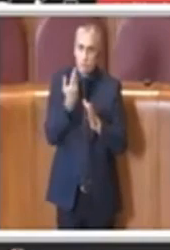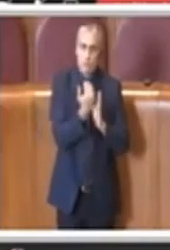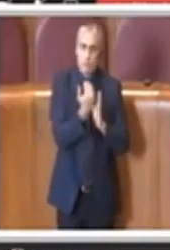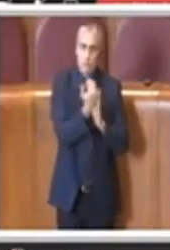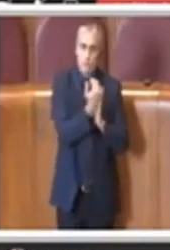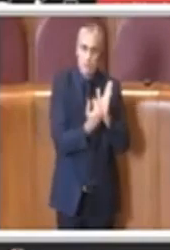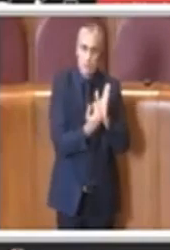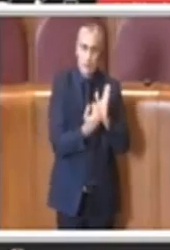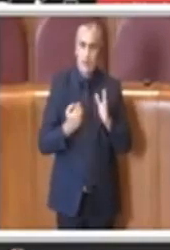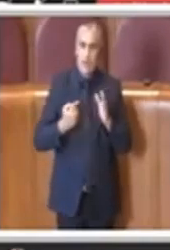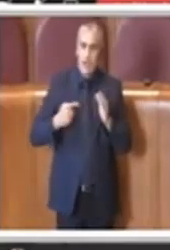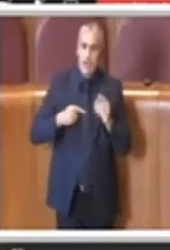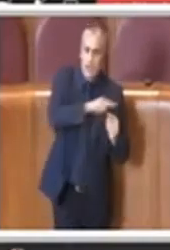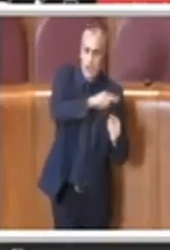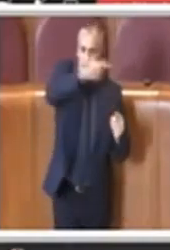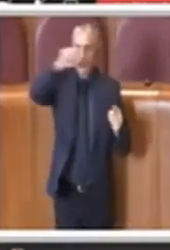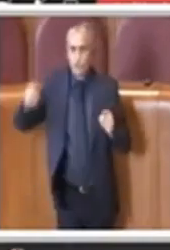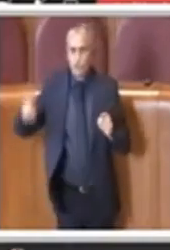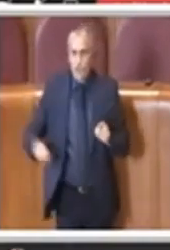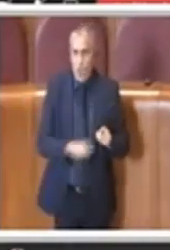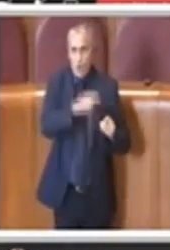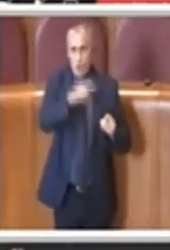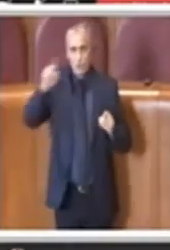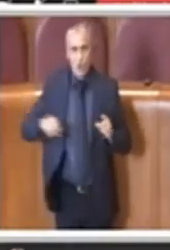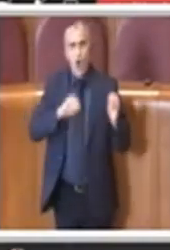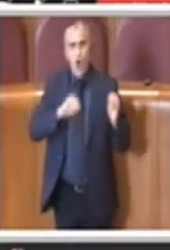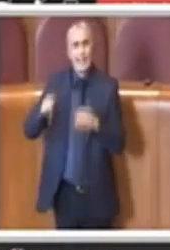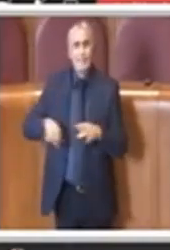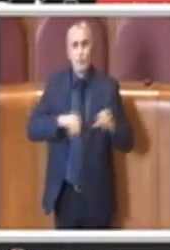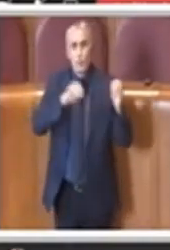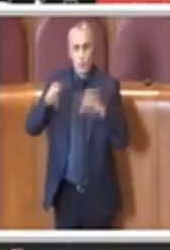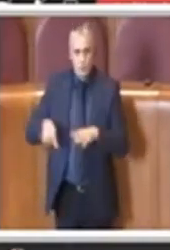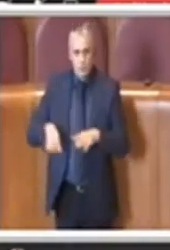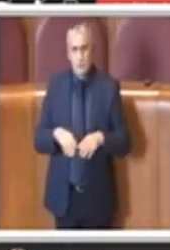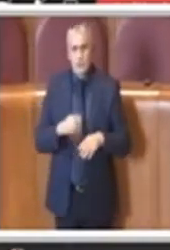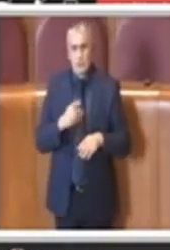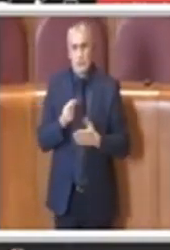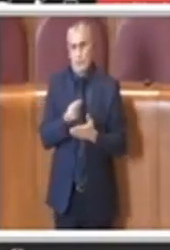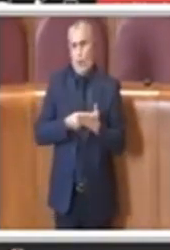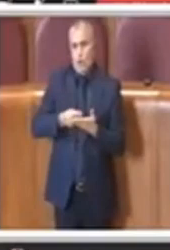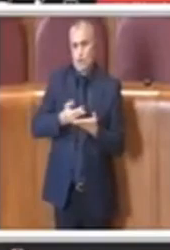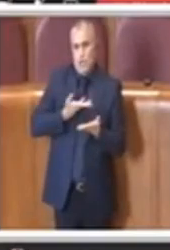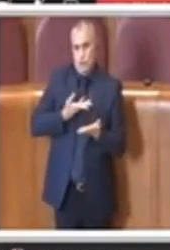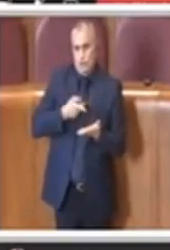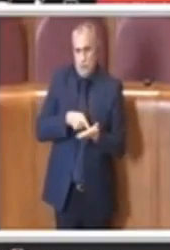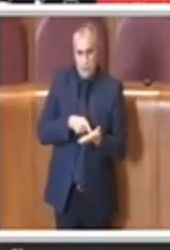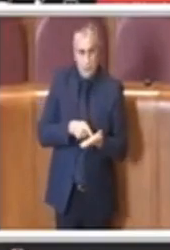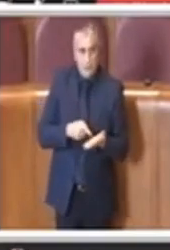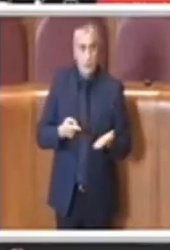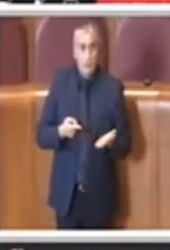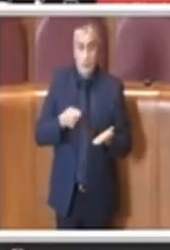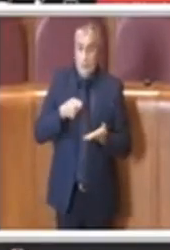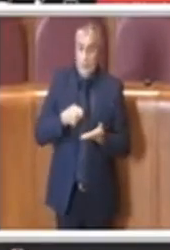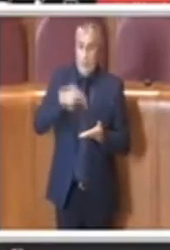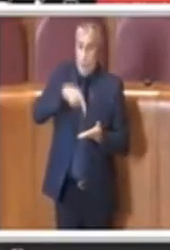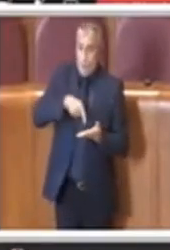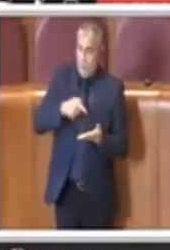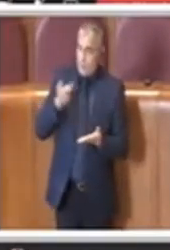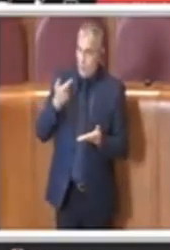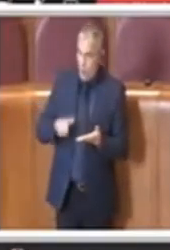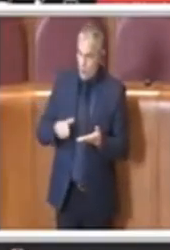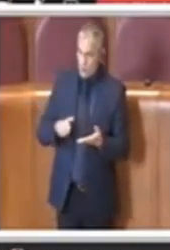chiusura del ciclo dei rifiuti. E anche questo è un dato importante, perché con questo